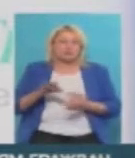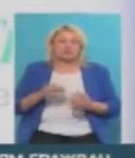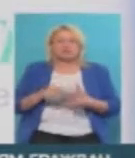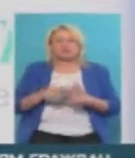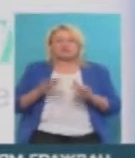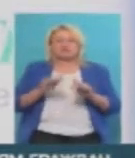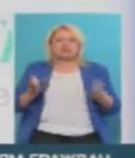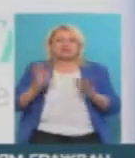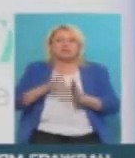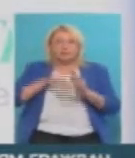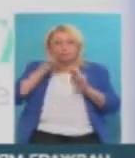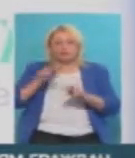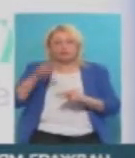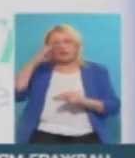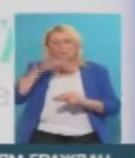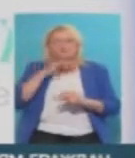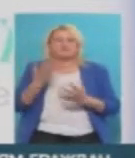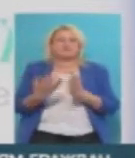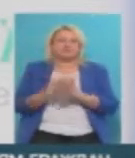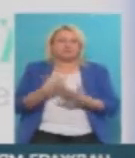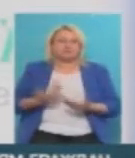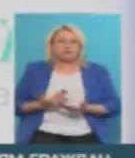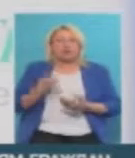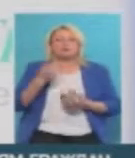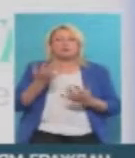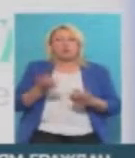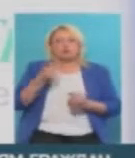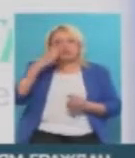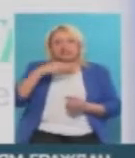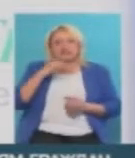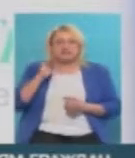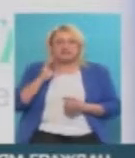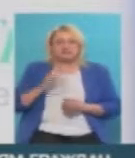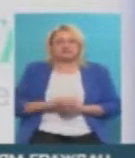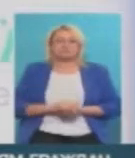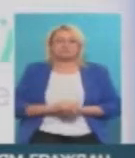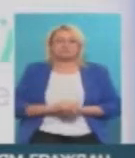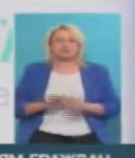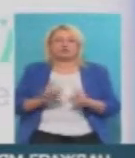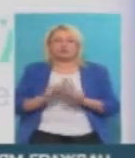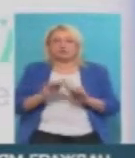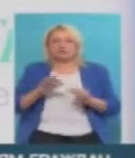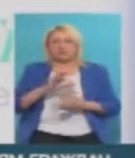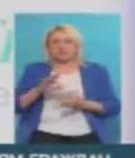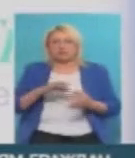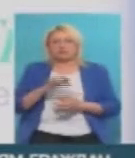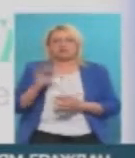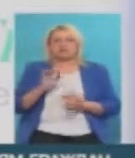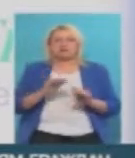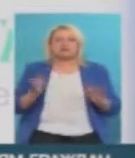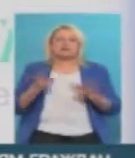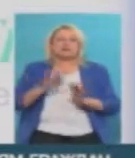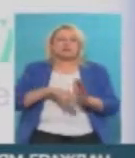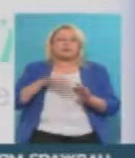детей, оставшихся без попечения родителей в приемную семью. Один из приемных родителей, тоже детей сирот и детей, оставшихся